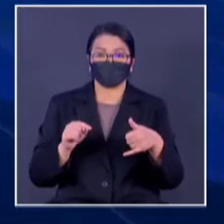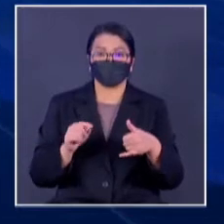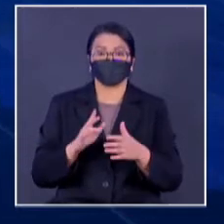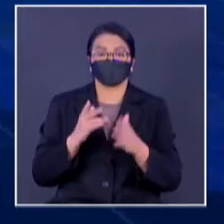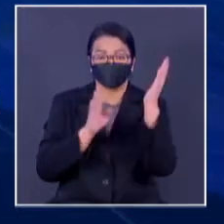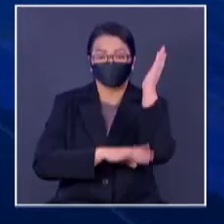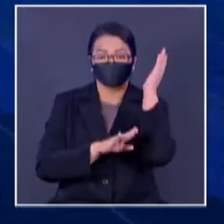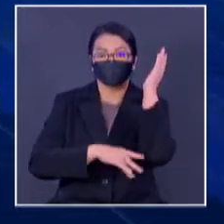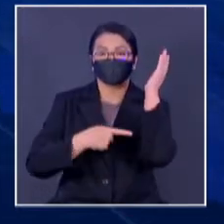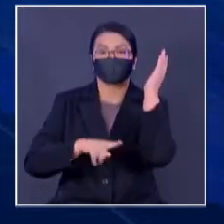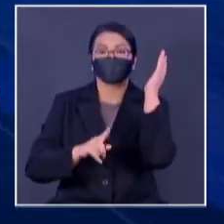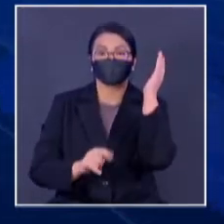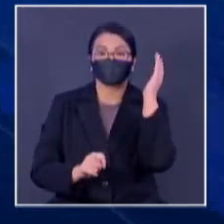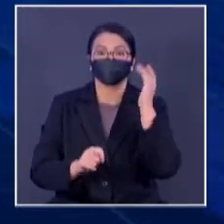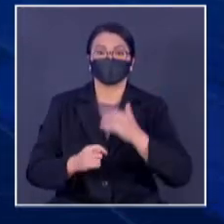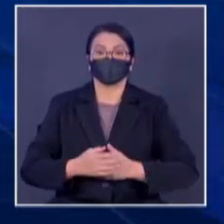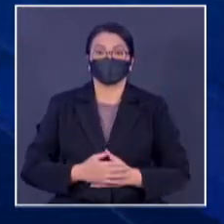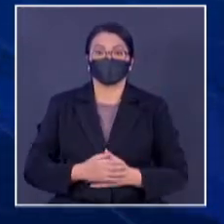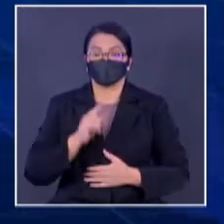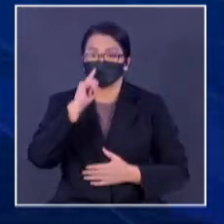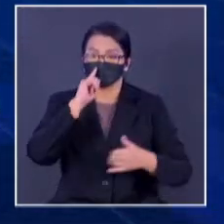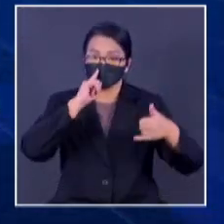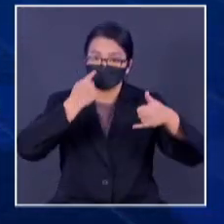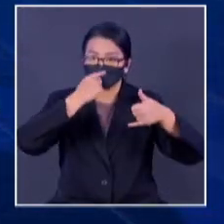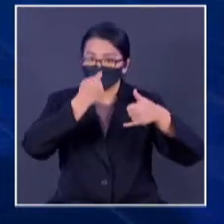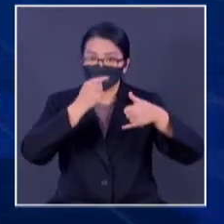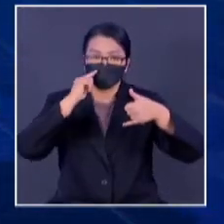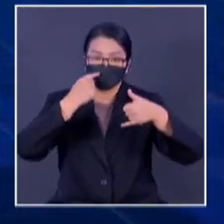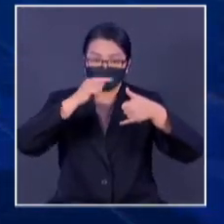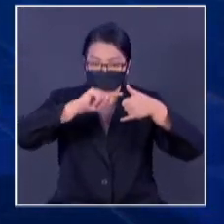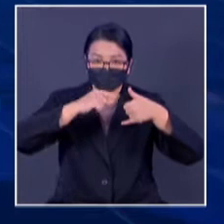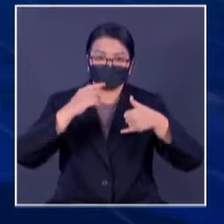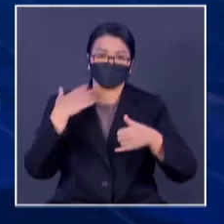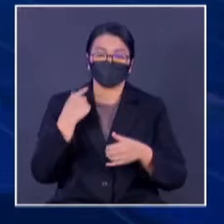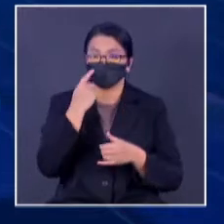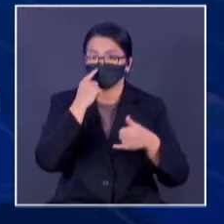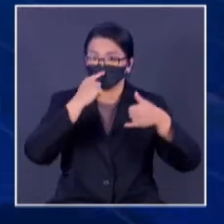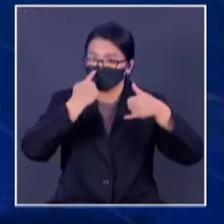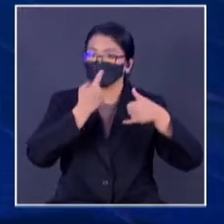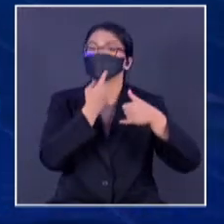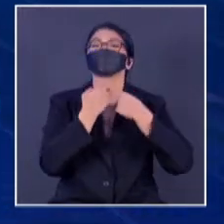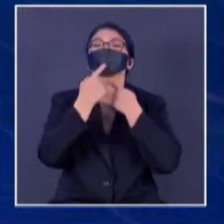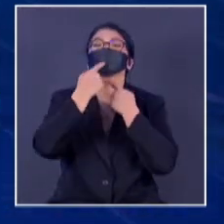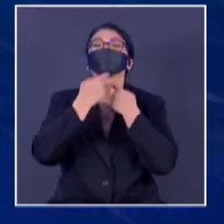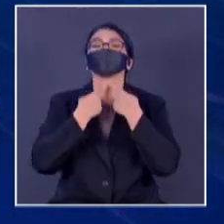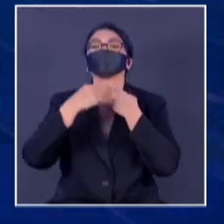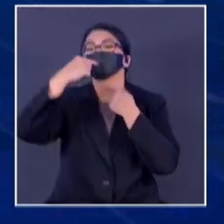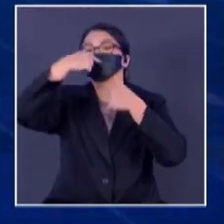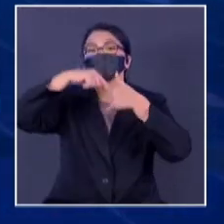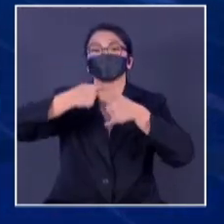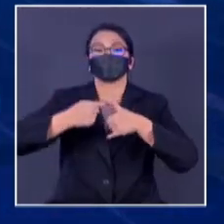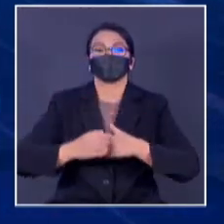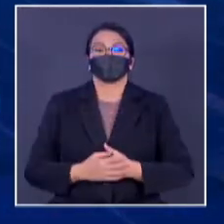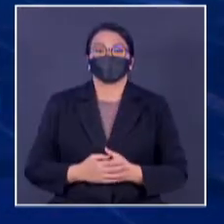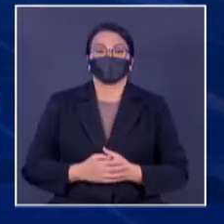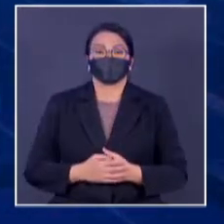ตตานีที่นี่เขามีการตรวจด้วยวิธีสวอปนะคะหรือว่าเก็บตัวอย่างเชื้อจากด้านหลังโพรงจมูกหรือว่าลำคอคือเป็นการเก็บเชื้อด้วย